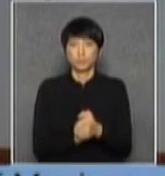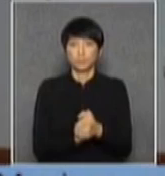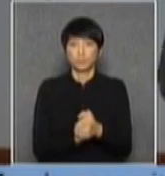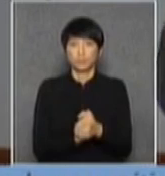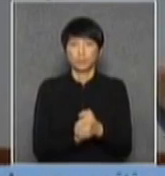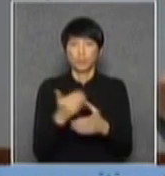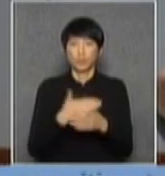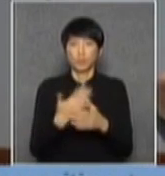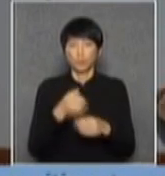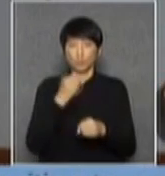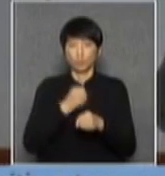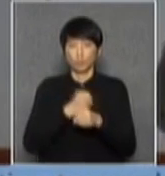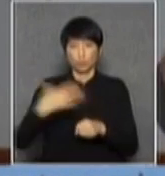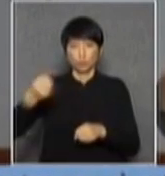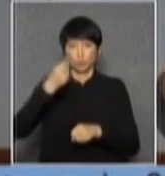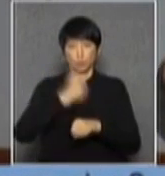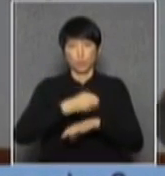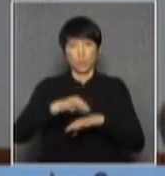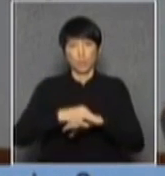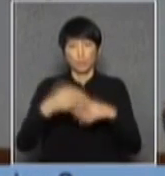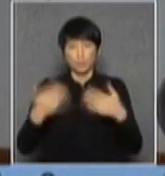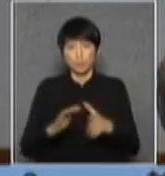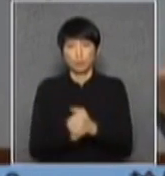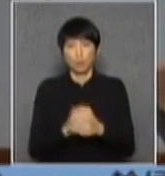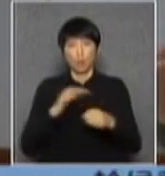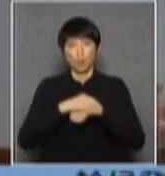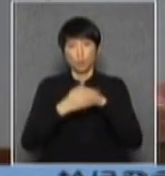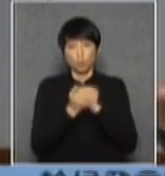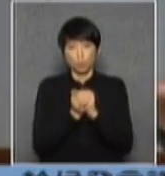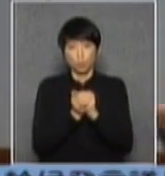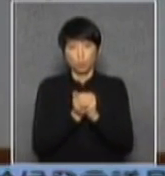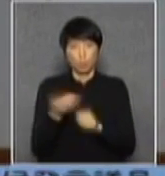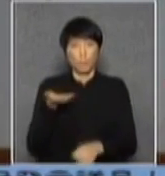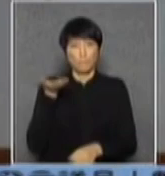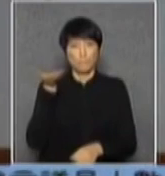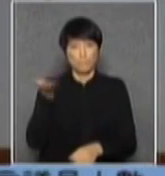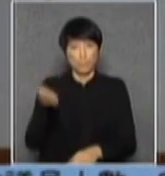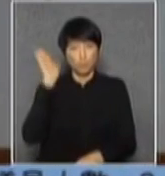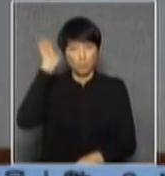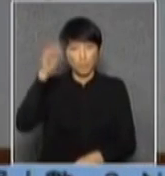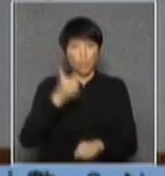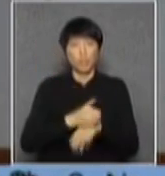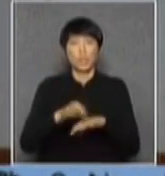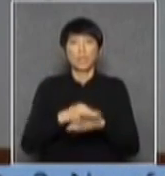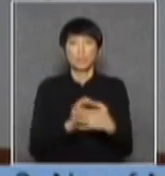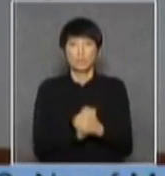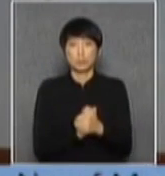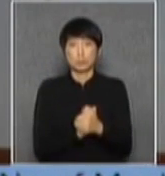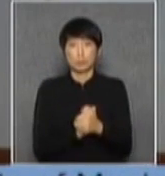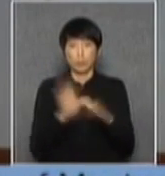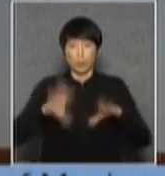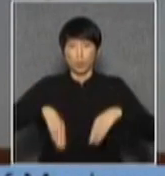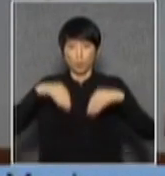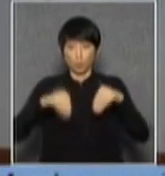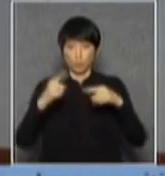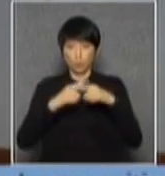為你整咗嚿主權基金出嚟之後咧，你買咗嗰啲國有資產，就國有資產就俾咗未來基金噶啦嘛。即是話令到澳洲人